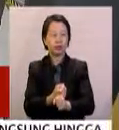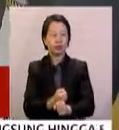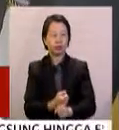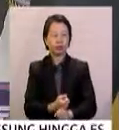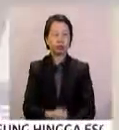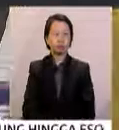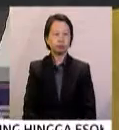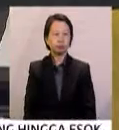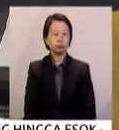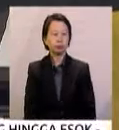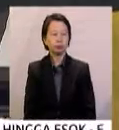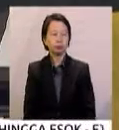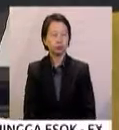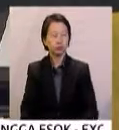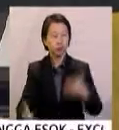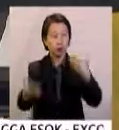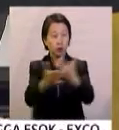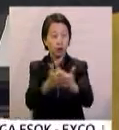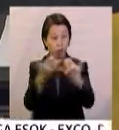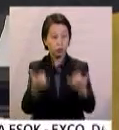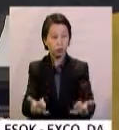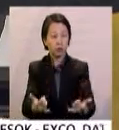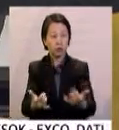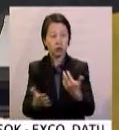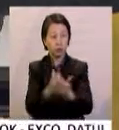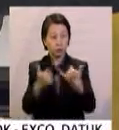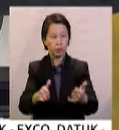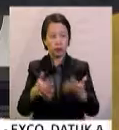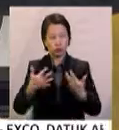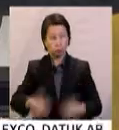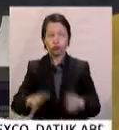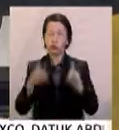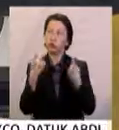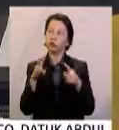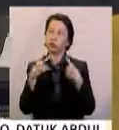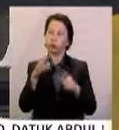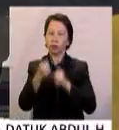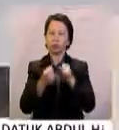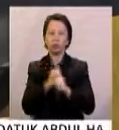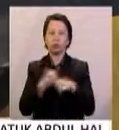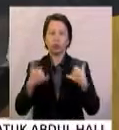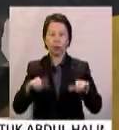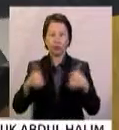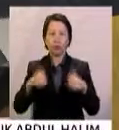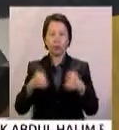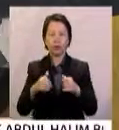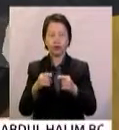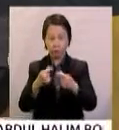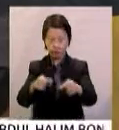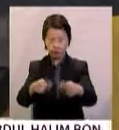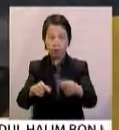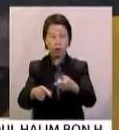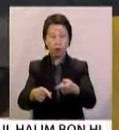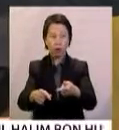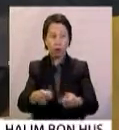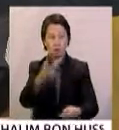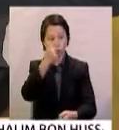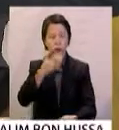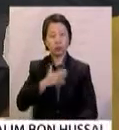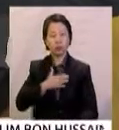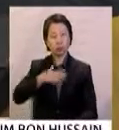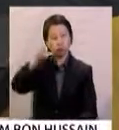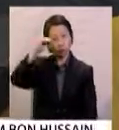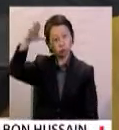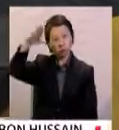I started at 8. Sampai sekarang mungkin sudah 12 tahun macam tu. Yeah, because of my brothers playing